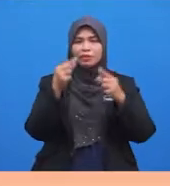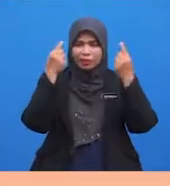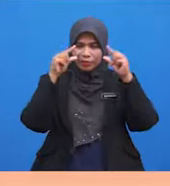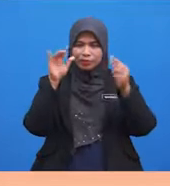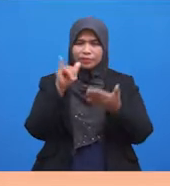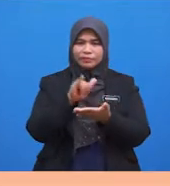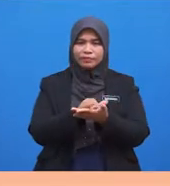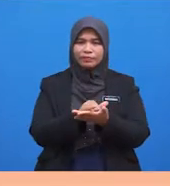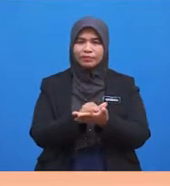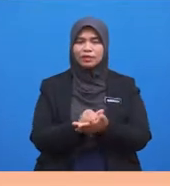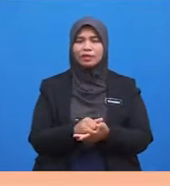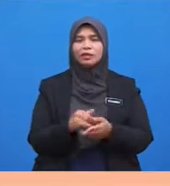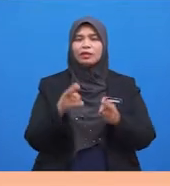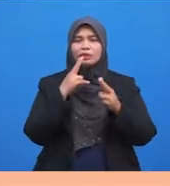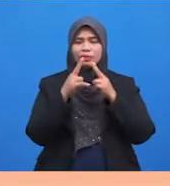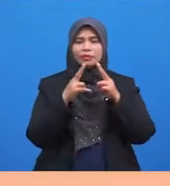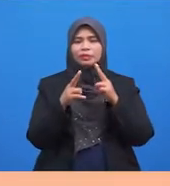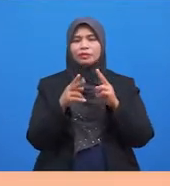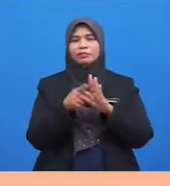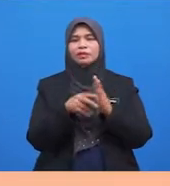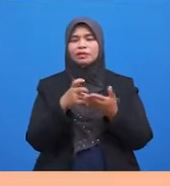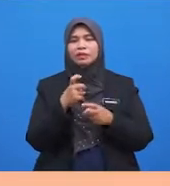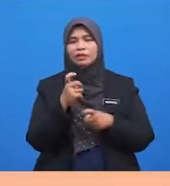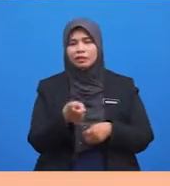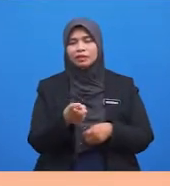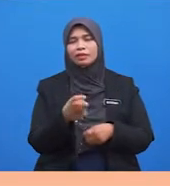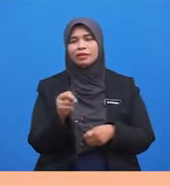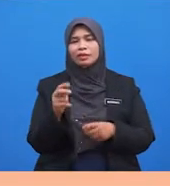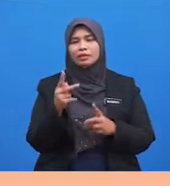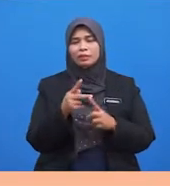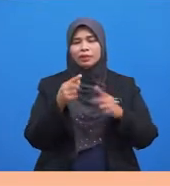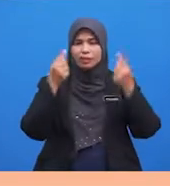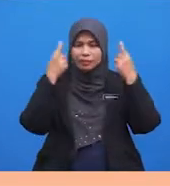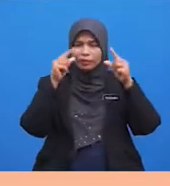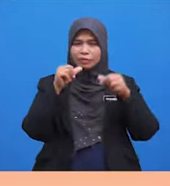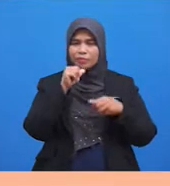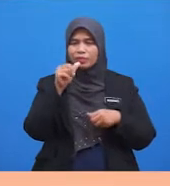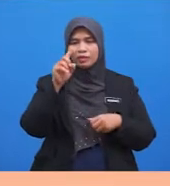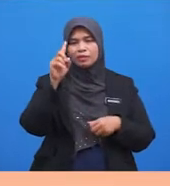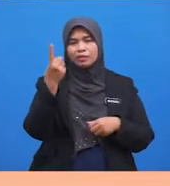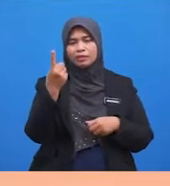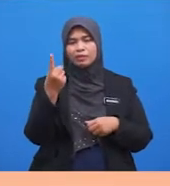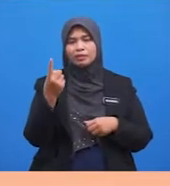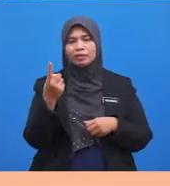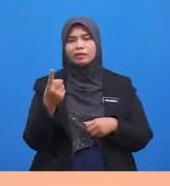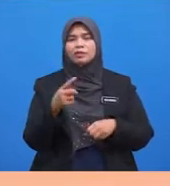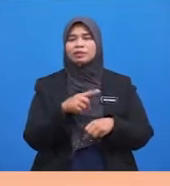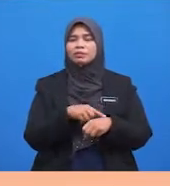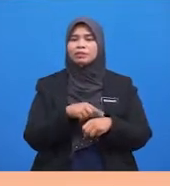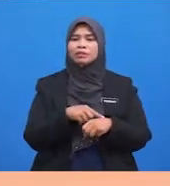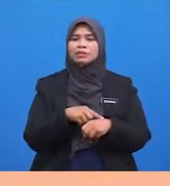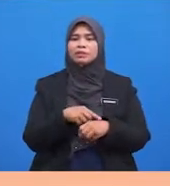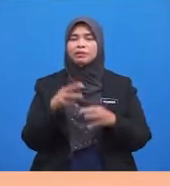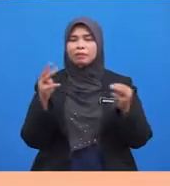tersebut. Ucapan penghargaan kepada guru bukan hanya semasa